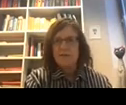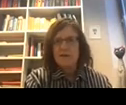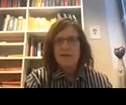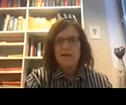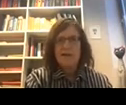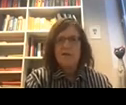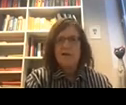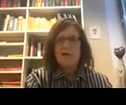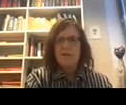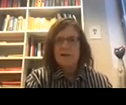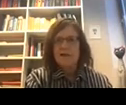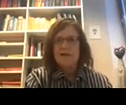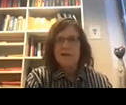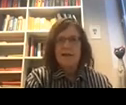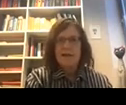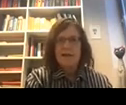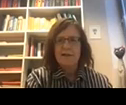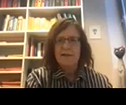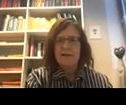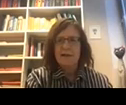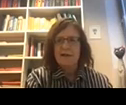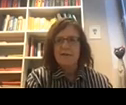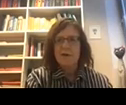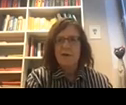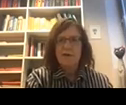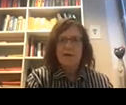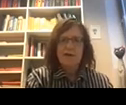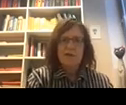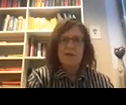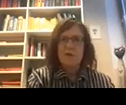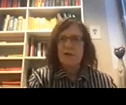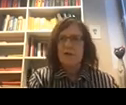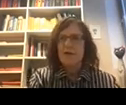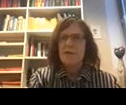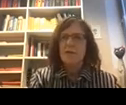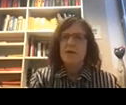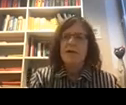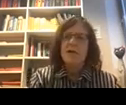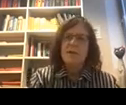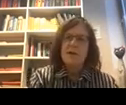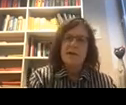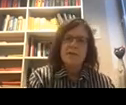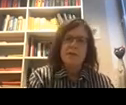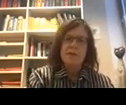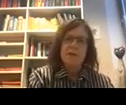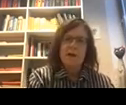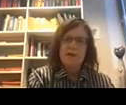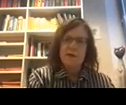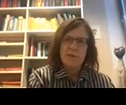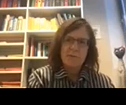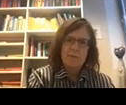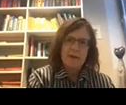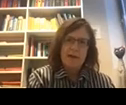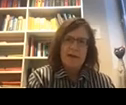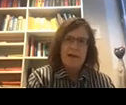vuorovaikuta säteilyn kanssa tai ei säteile, lähetä valoa tai absorboi, mutta kaikki kappaleet tuntee